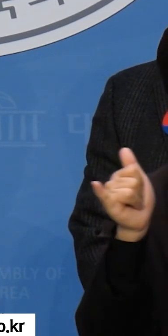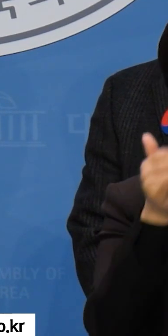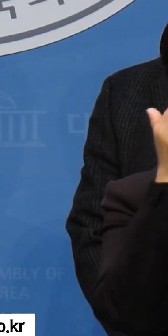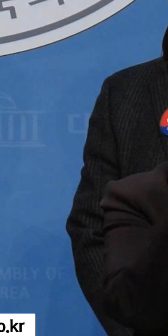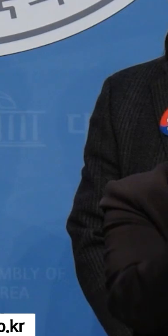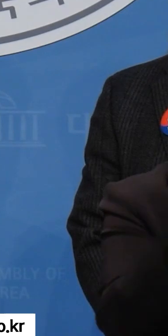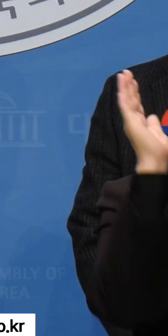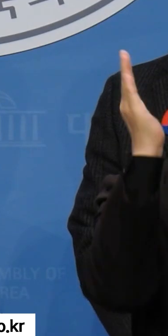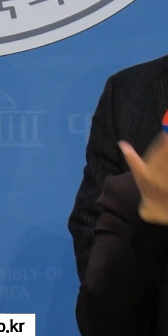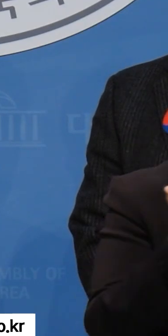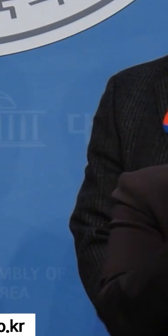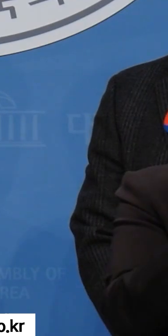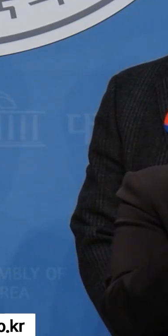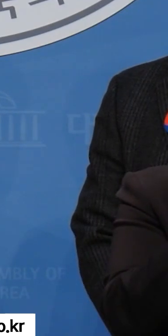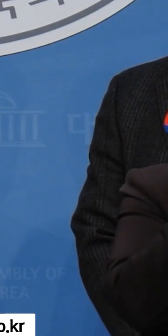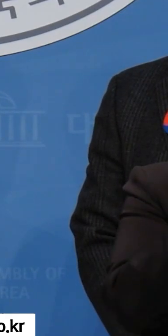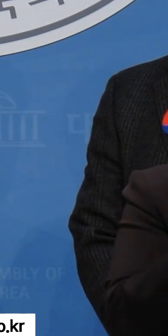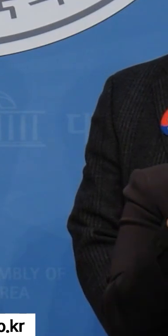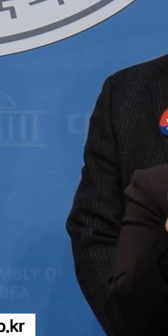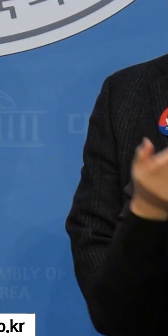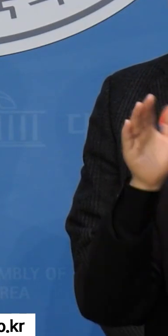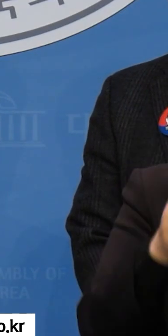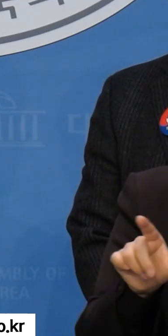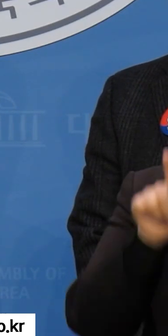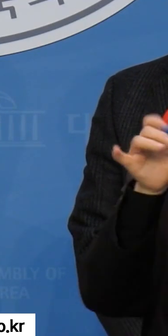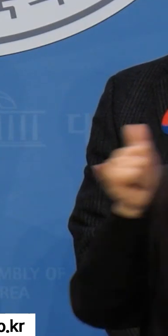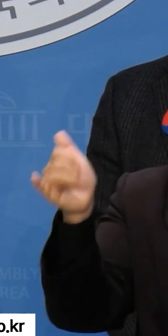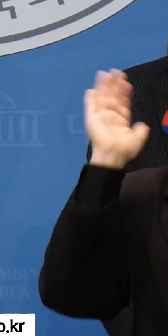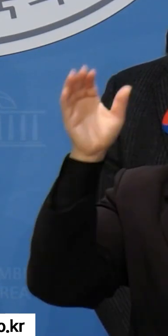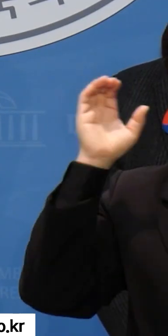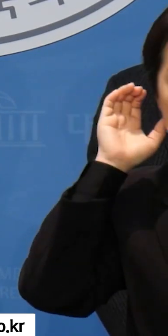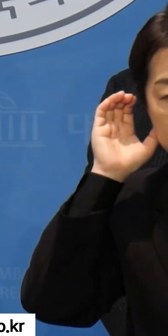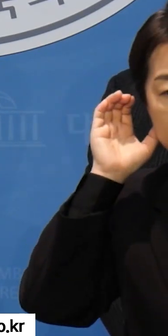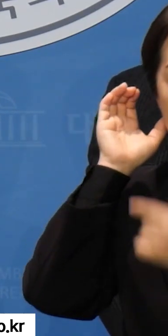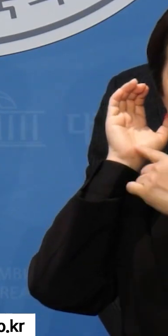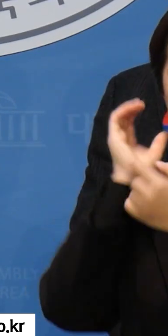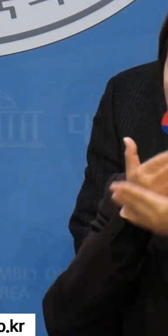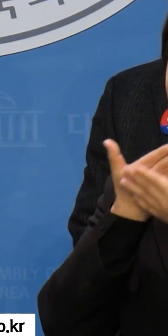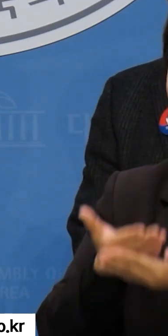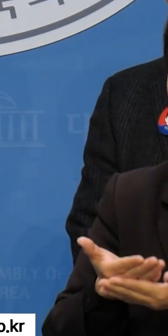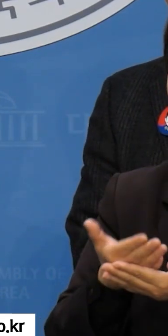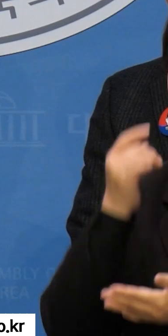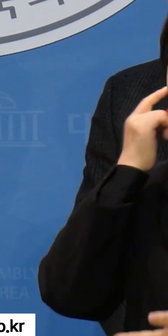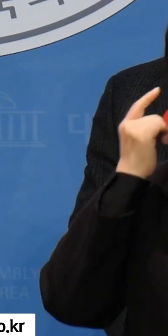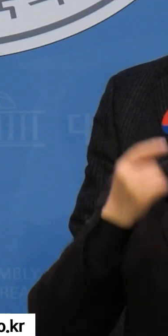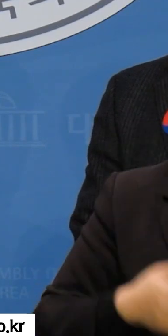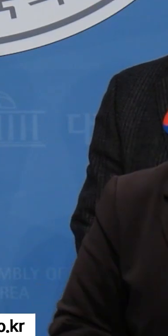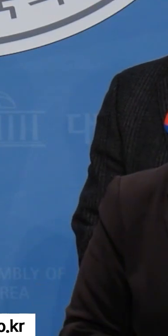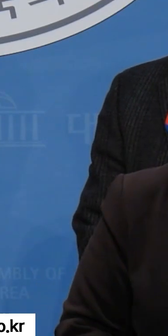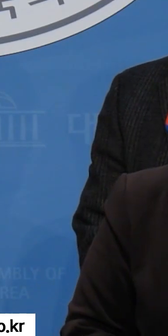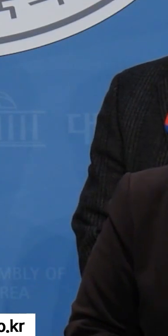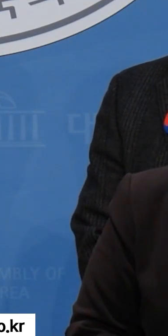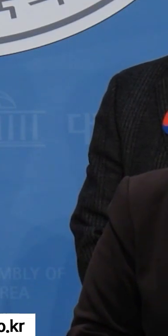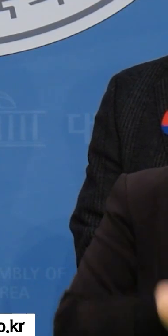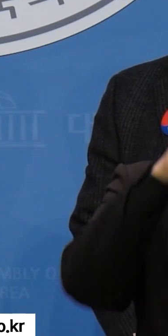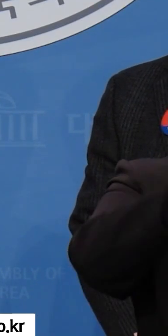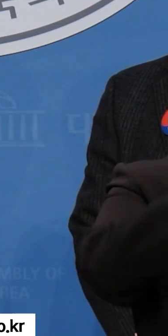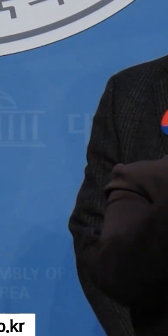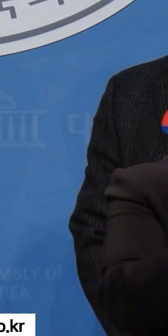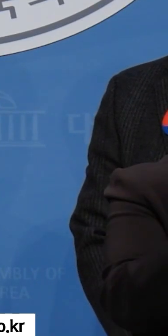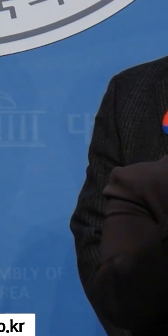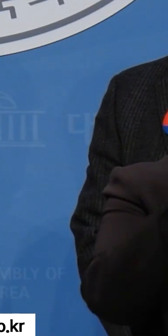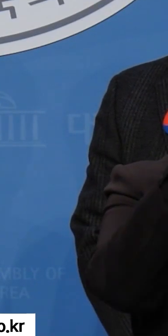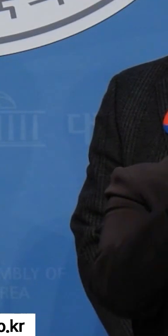향해서 이야기하는 것도 중요하지만 시민분들의 이야기를 듣는 것 또한 중요하다고 생각합니다. 그간의 선거